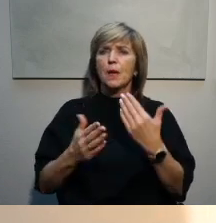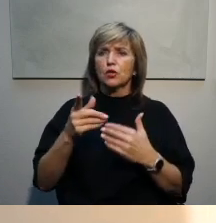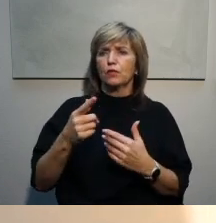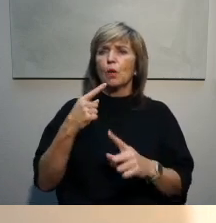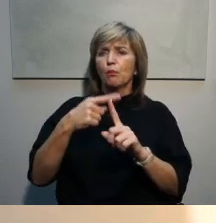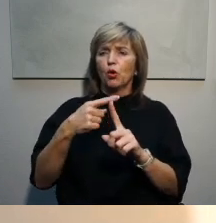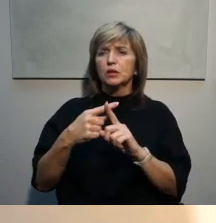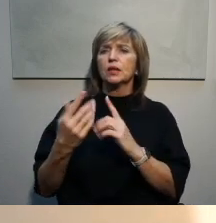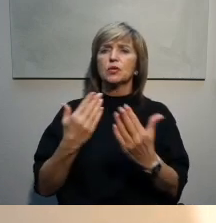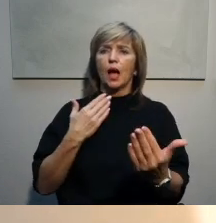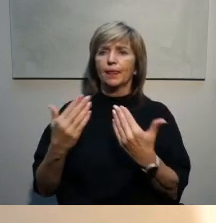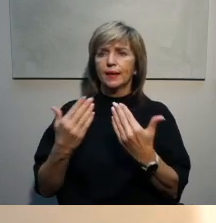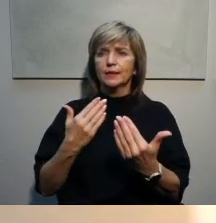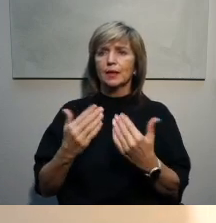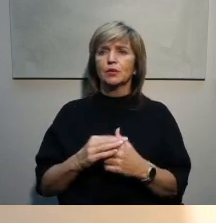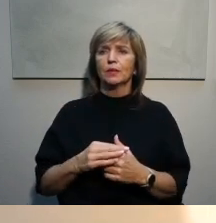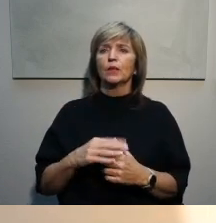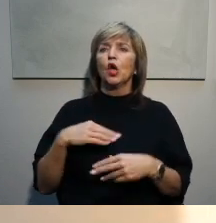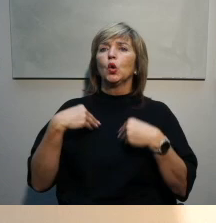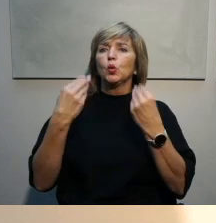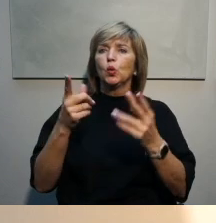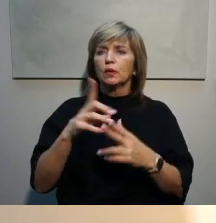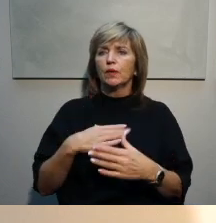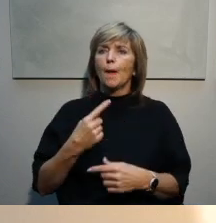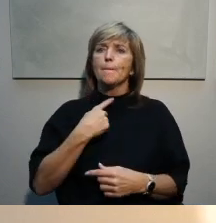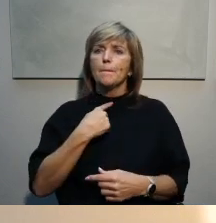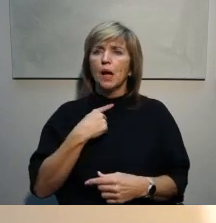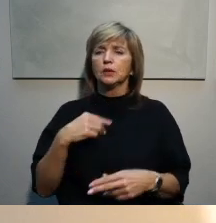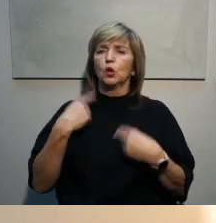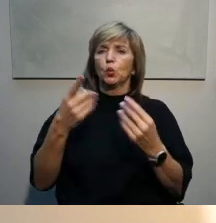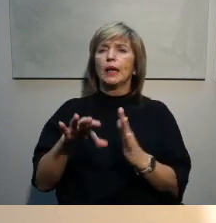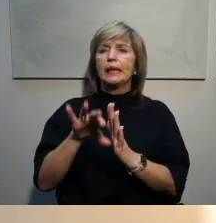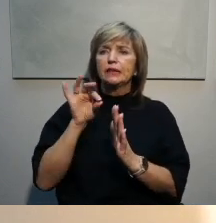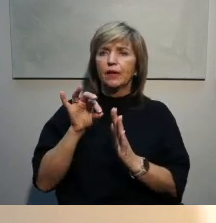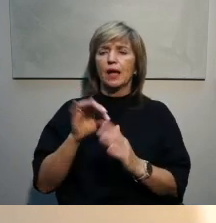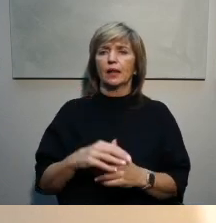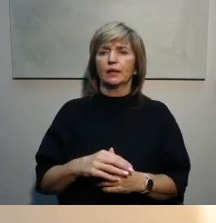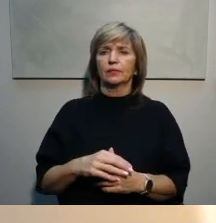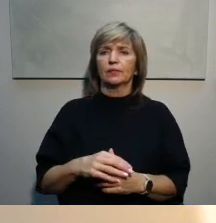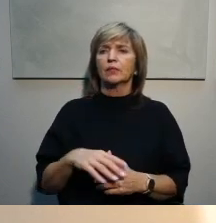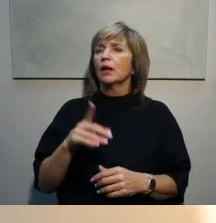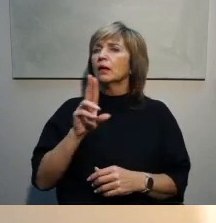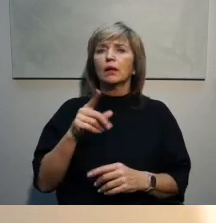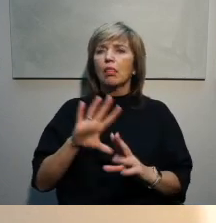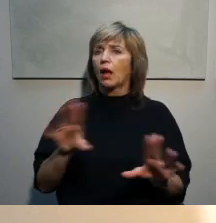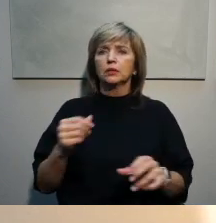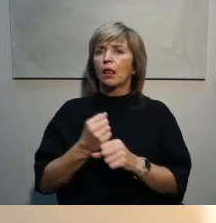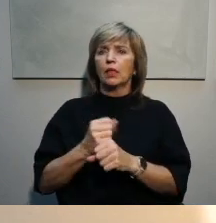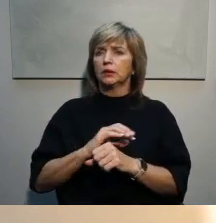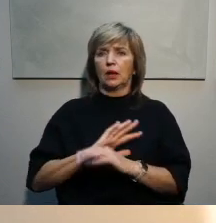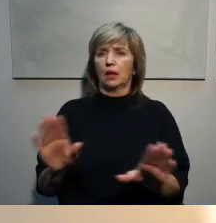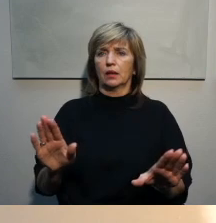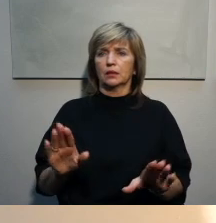viņiem pozitīvas attiecības, dot viņiem balsi, dot izvēli, tad nekas nestrādās,